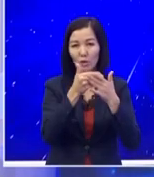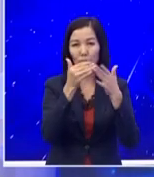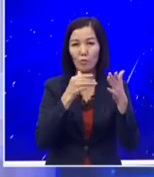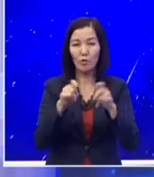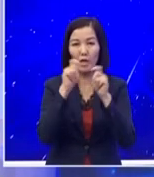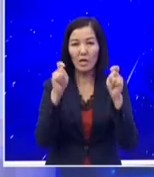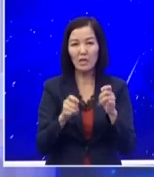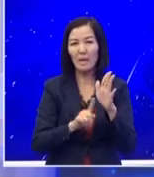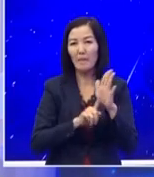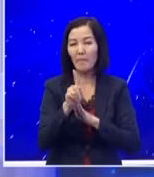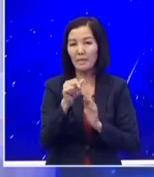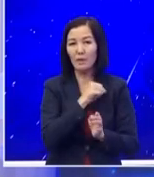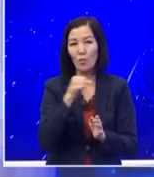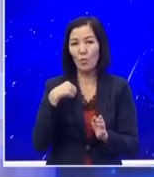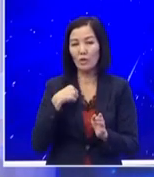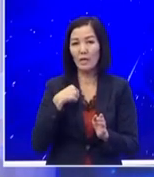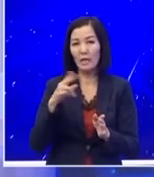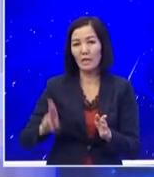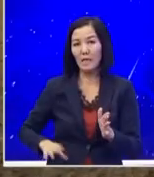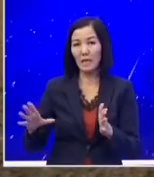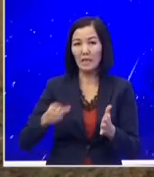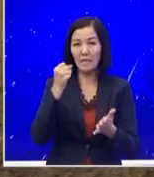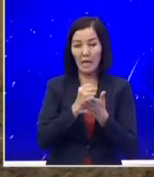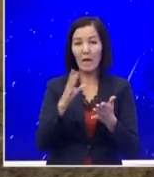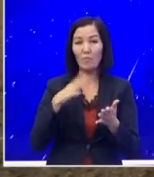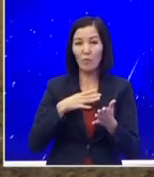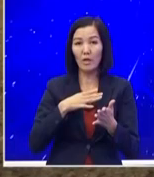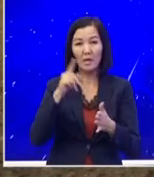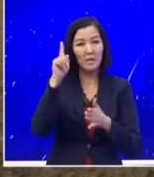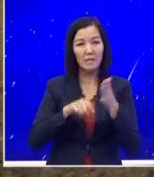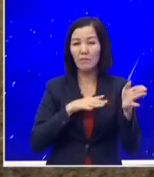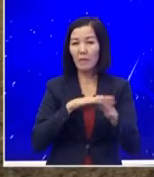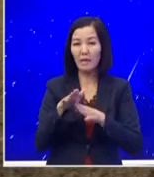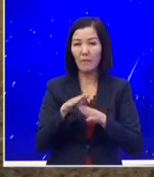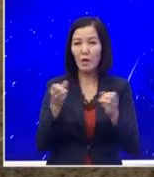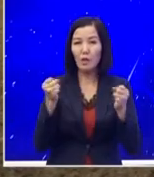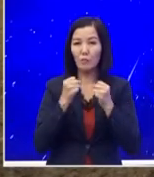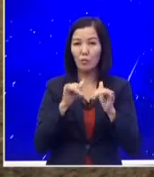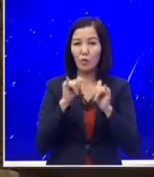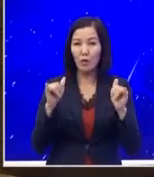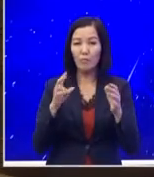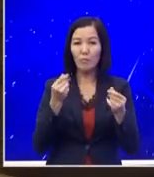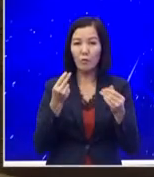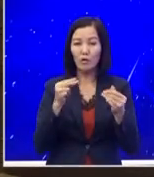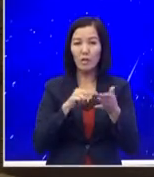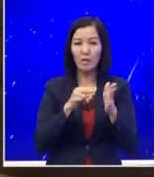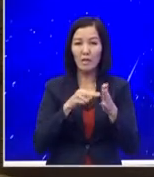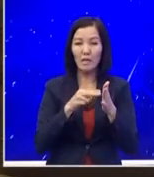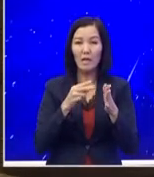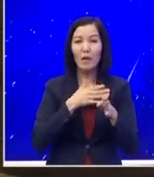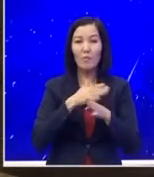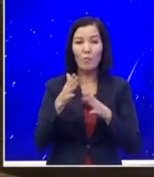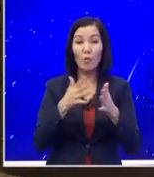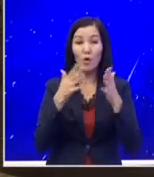Ол баста Игорь Каренскийді бірауыздан өздері сайлаған еді, бірақ ол сенімді ақтамапты. Аталған спортты дамытуға бюджеттен қомақты